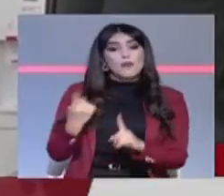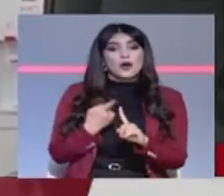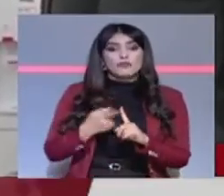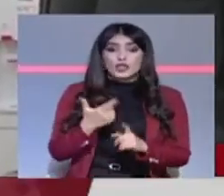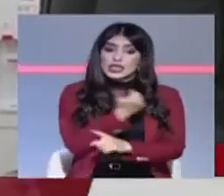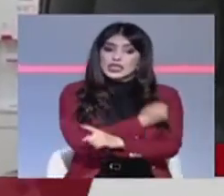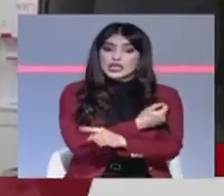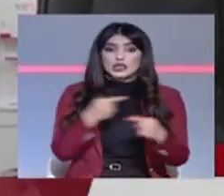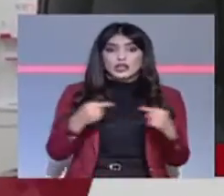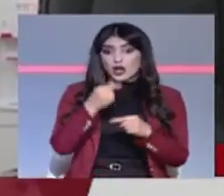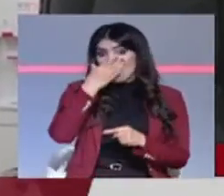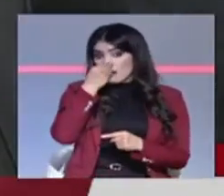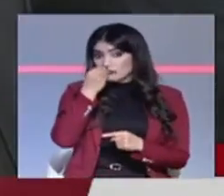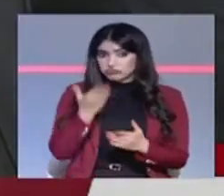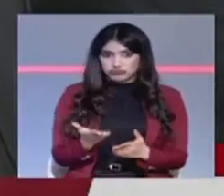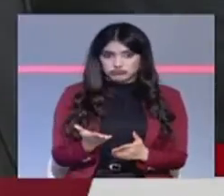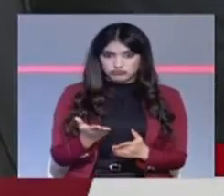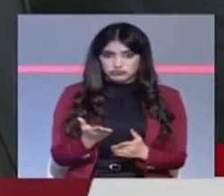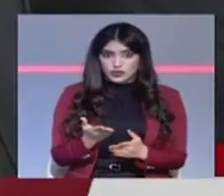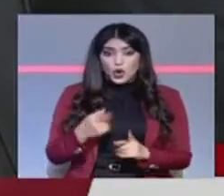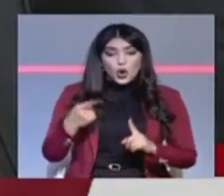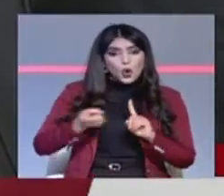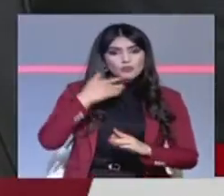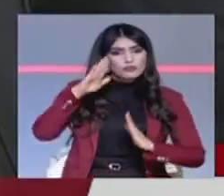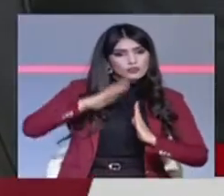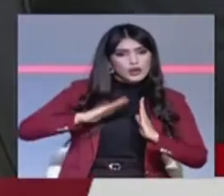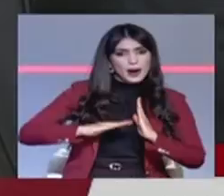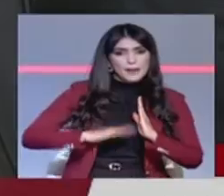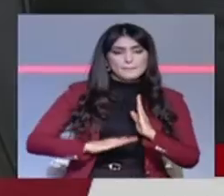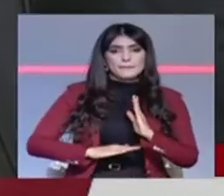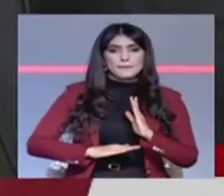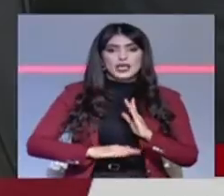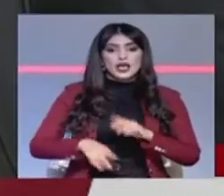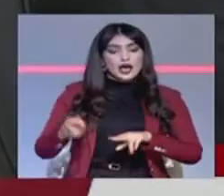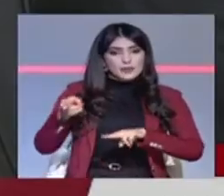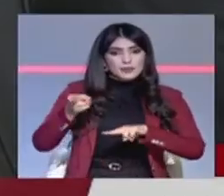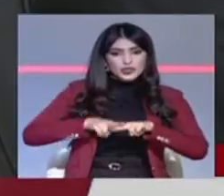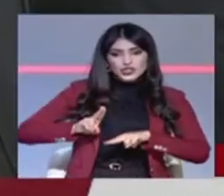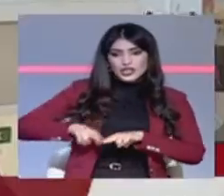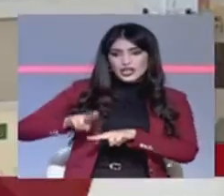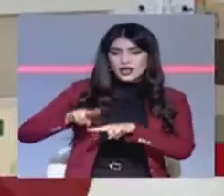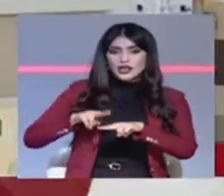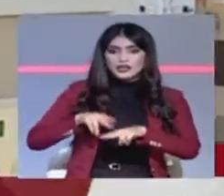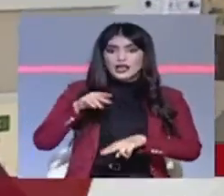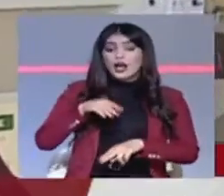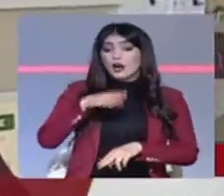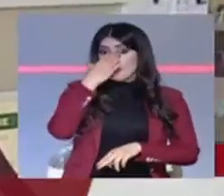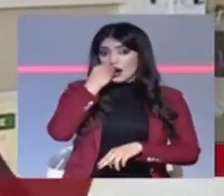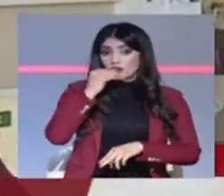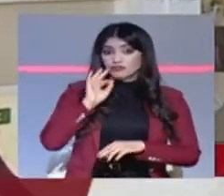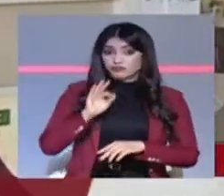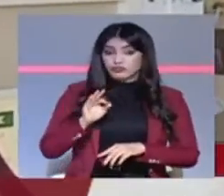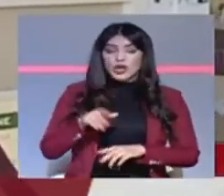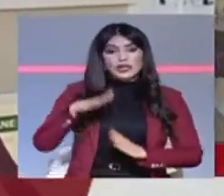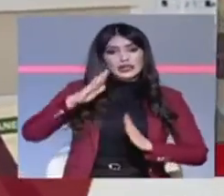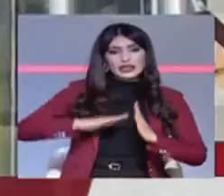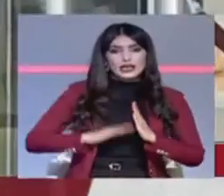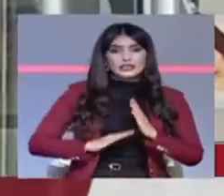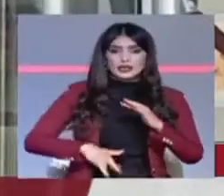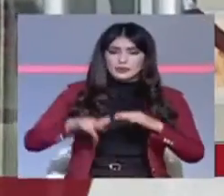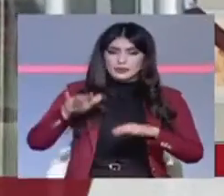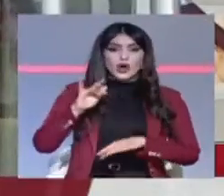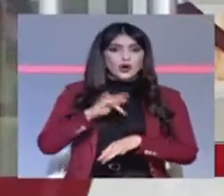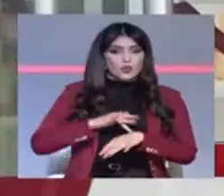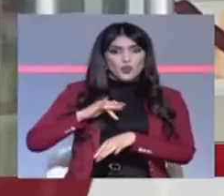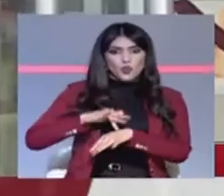تلقيح ضد النازله الموسميه هو خفض معدل الوفيات الناجمه عن الاصابه بالانفلونزا وتقليص حصيله الاصابات